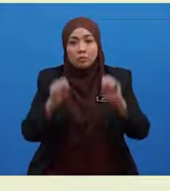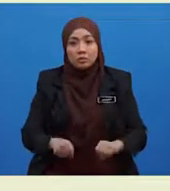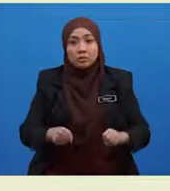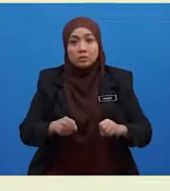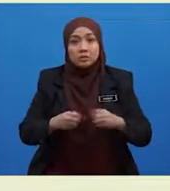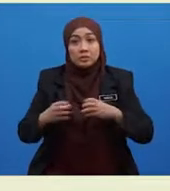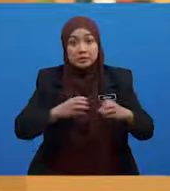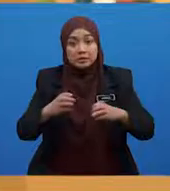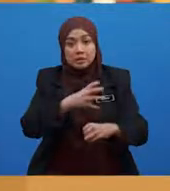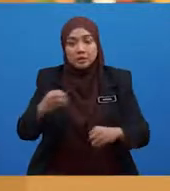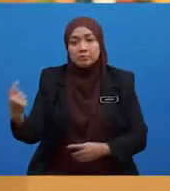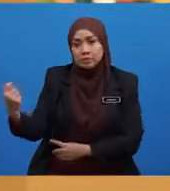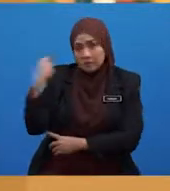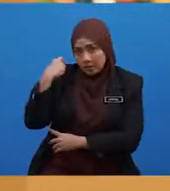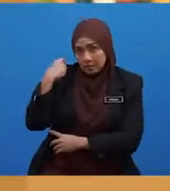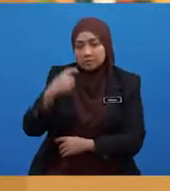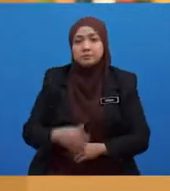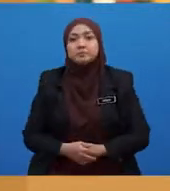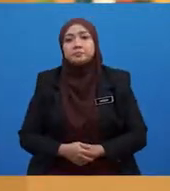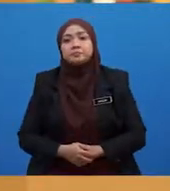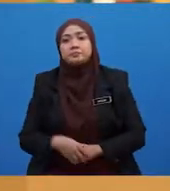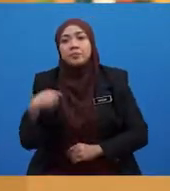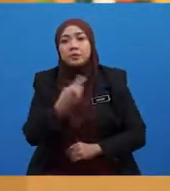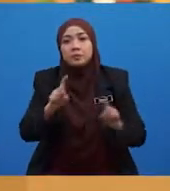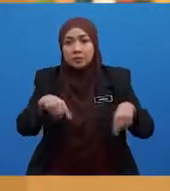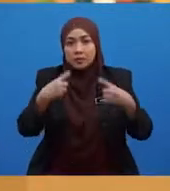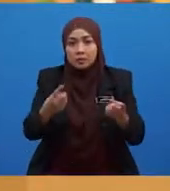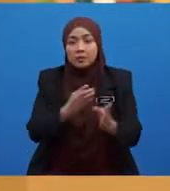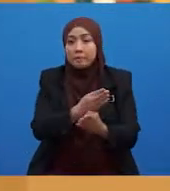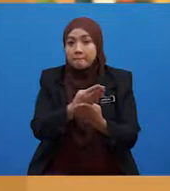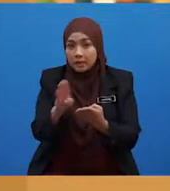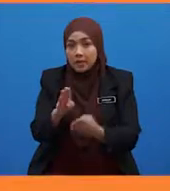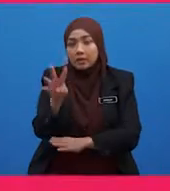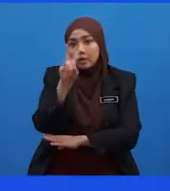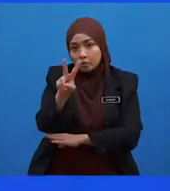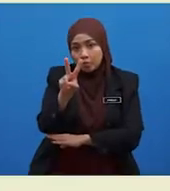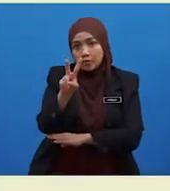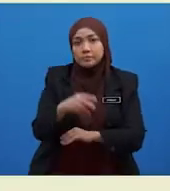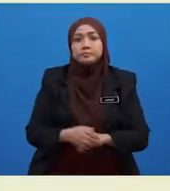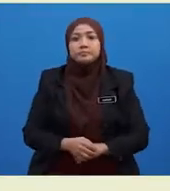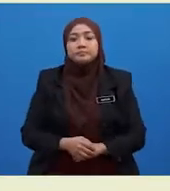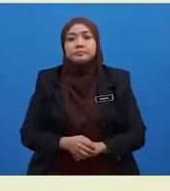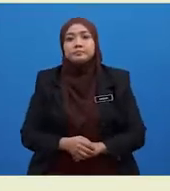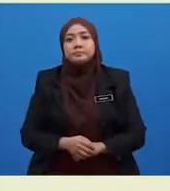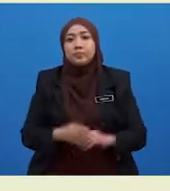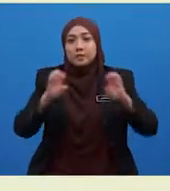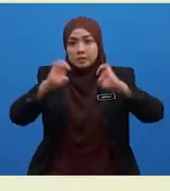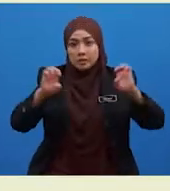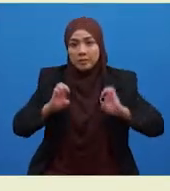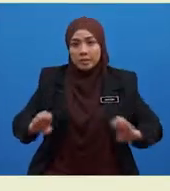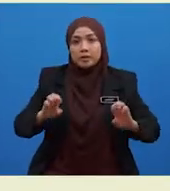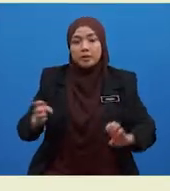dan bertenaga. Seterusnya, kita pergi kepada bahagian kedua iaitu konsep senaman daya